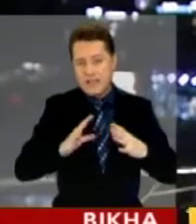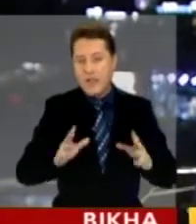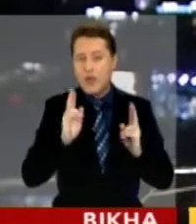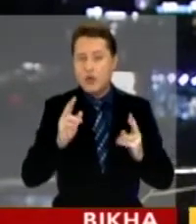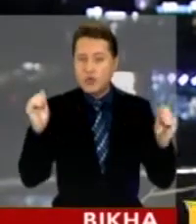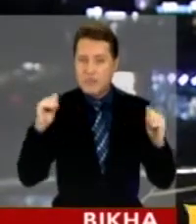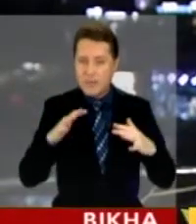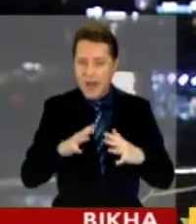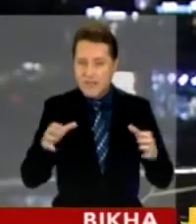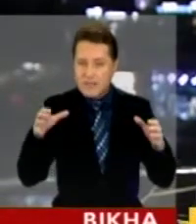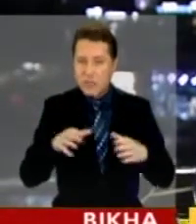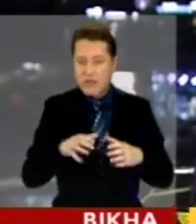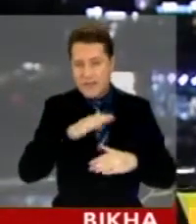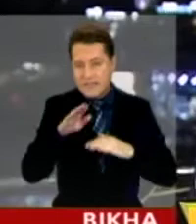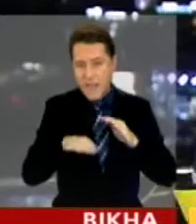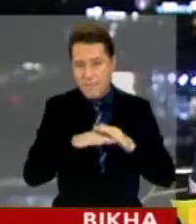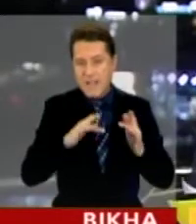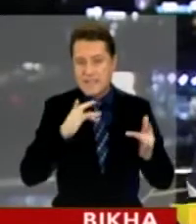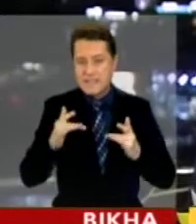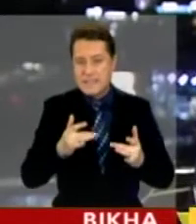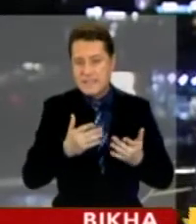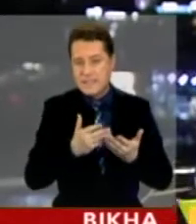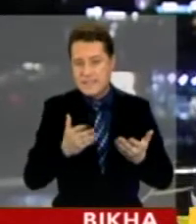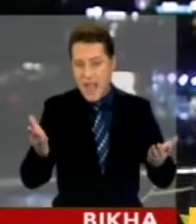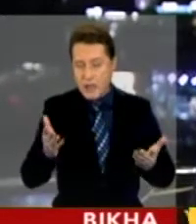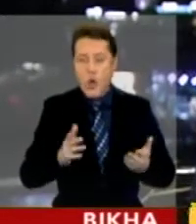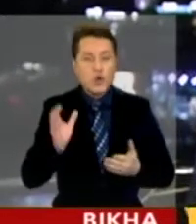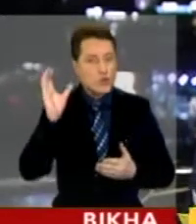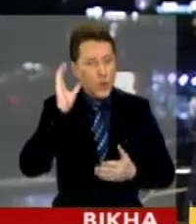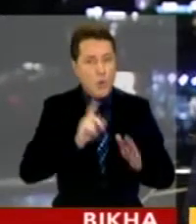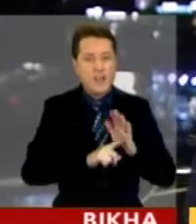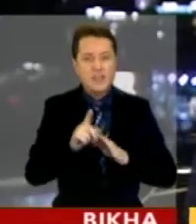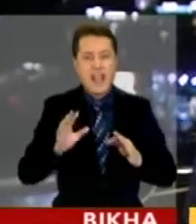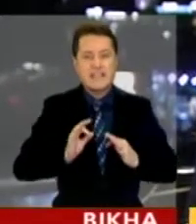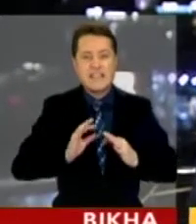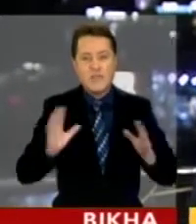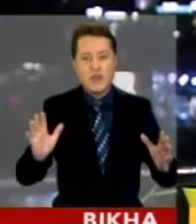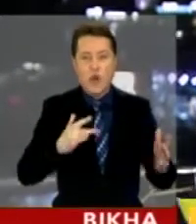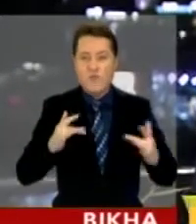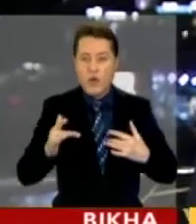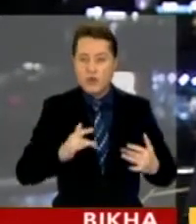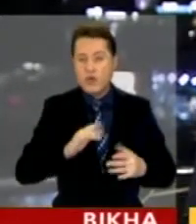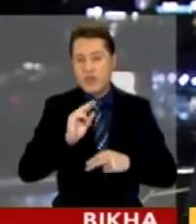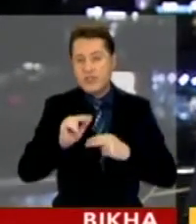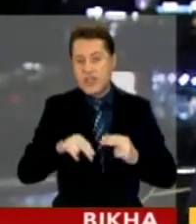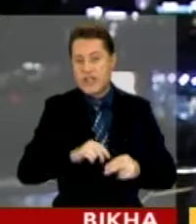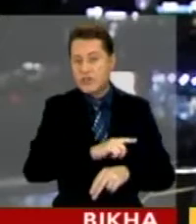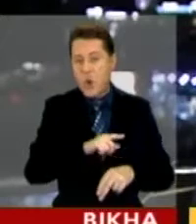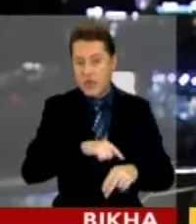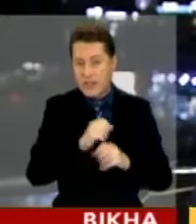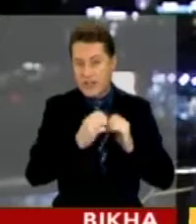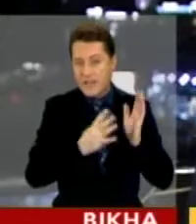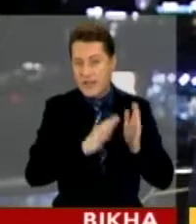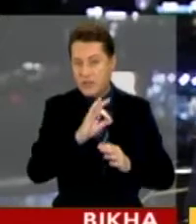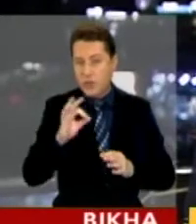зібрався, згуртувалися під сценою. І зараз якраз слухають, починається святковий концерт. Десь за годинку о 19-й годині планують